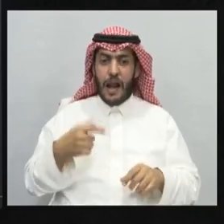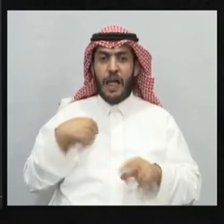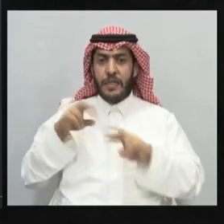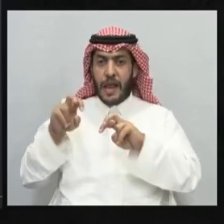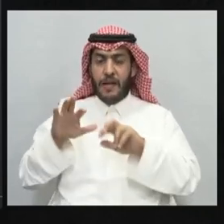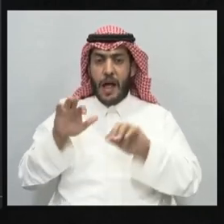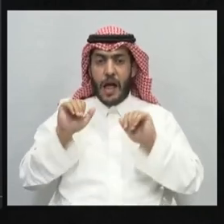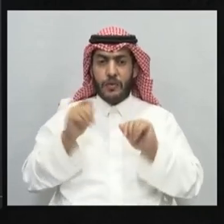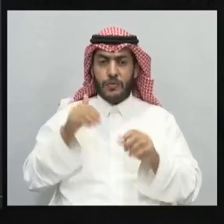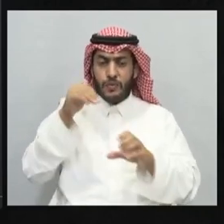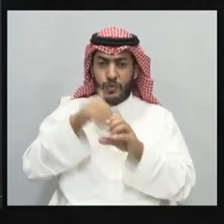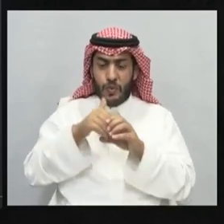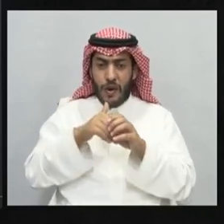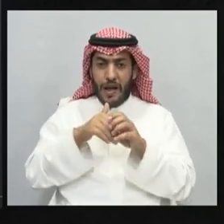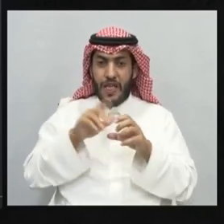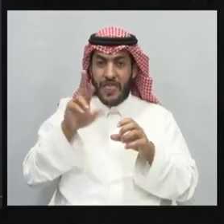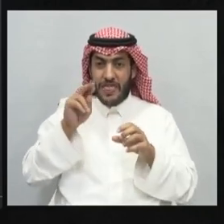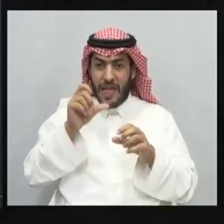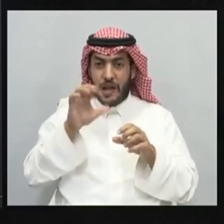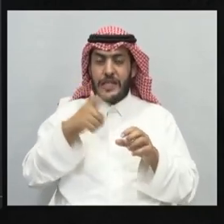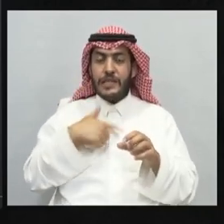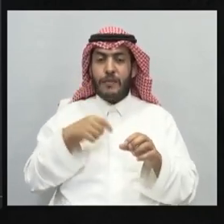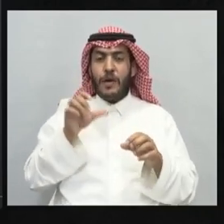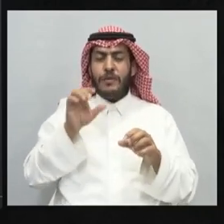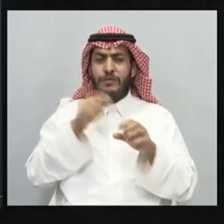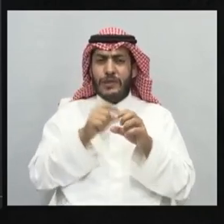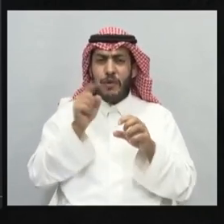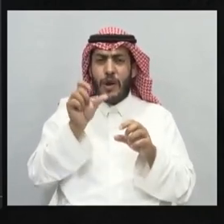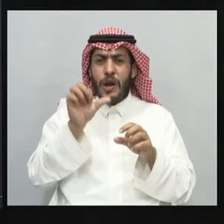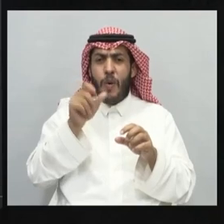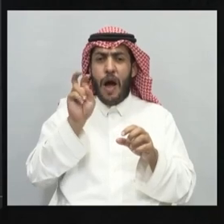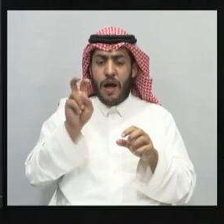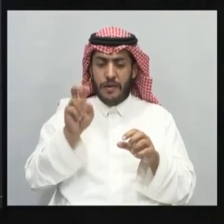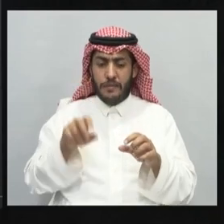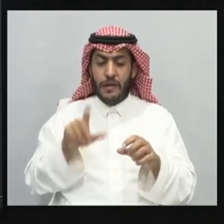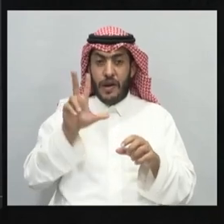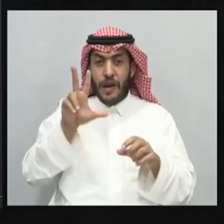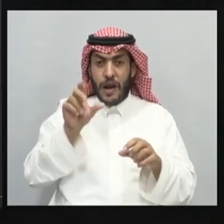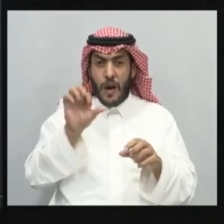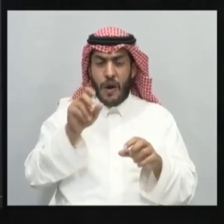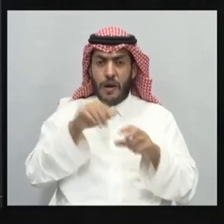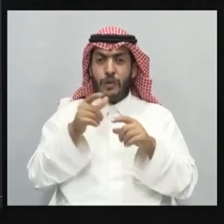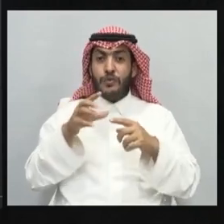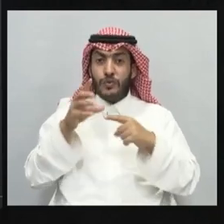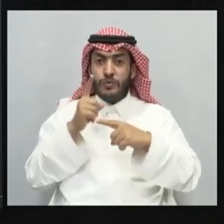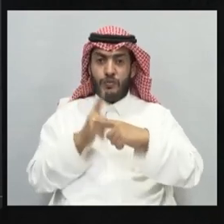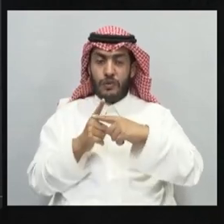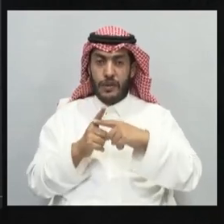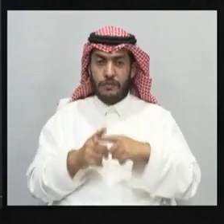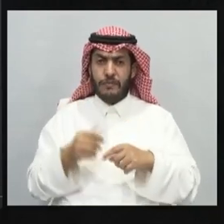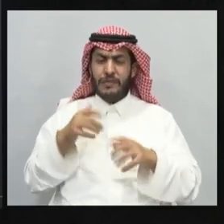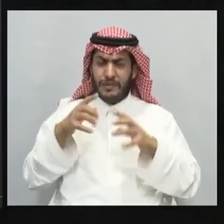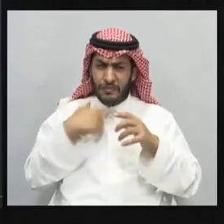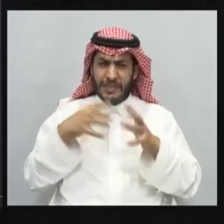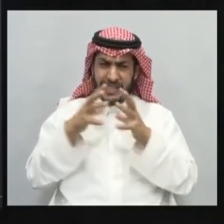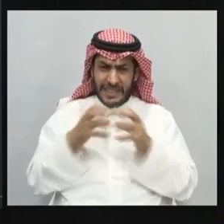تعرف على انه في جوات هذه الذره في شيء صغير يسمى النواه هذا النوا شحنه موجبه الان بيخش في